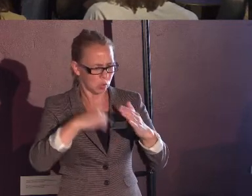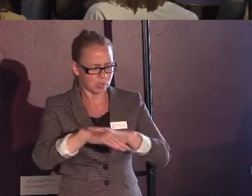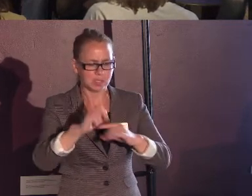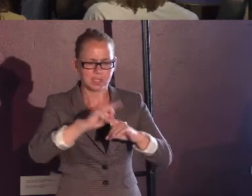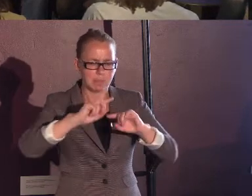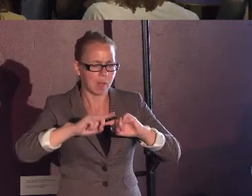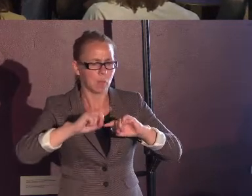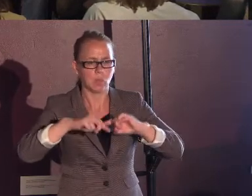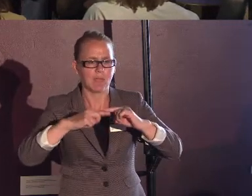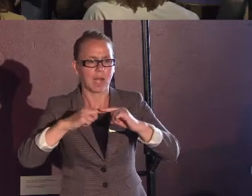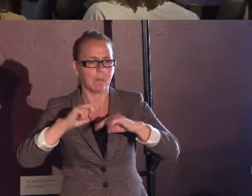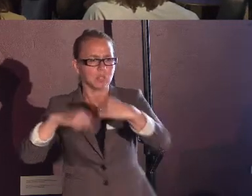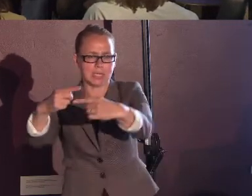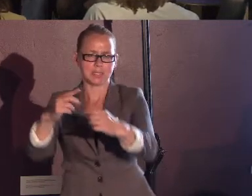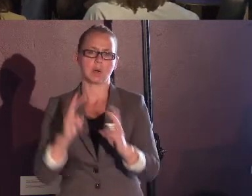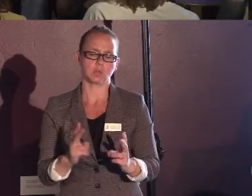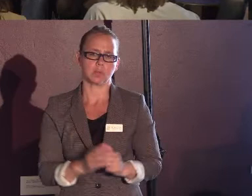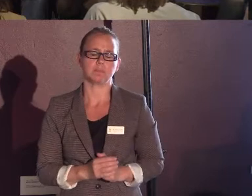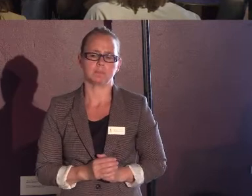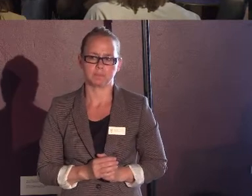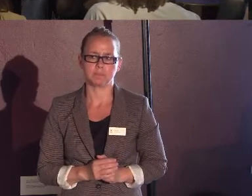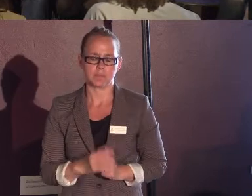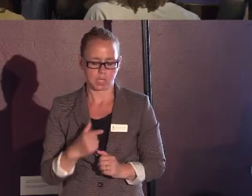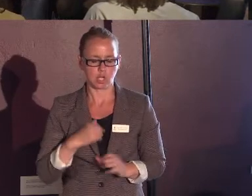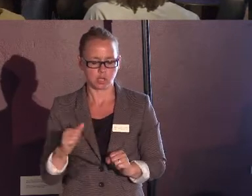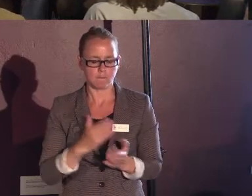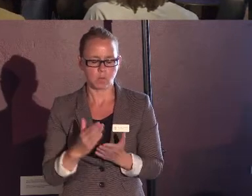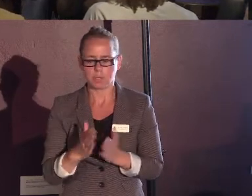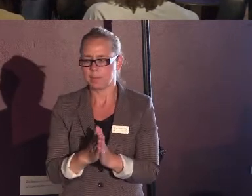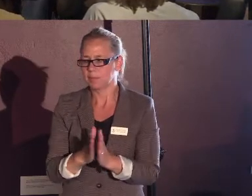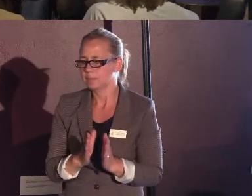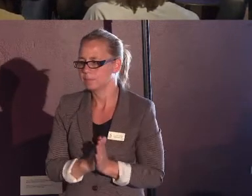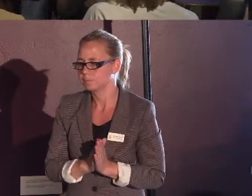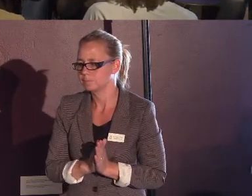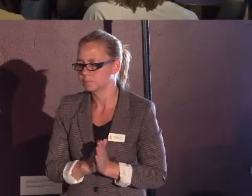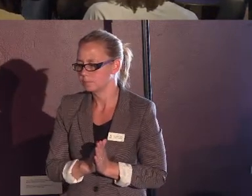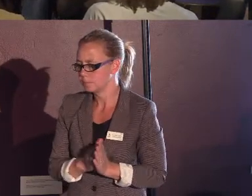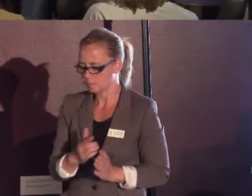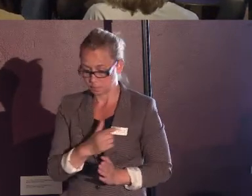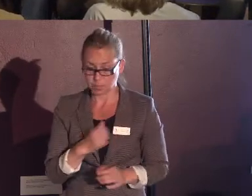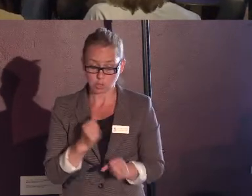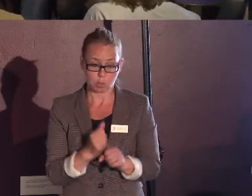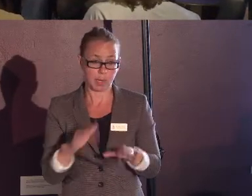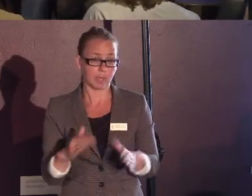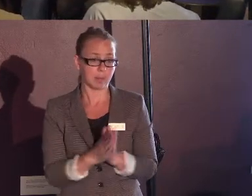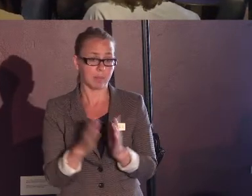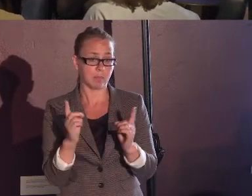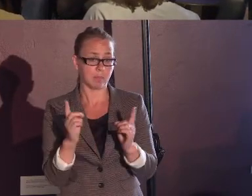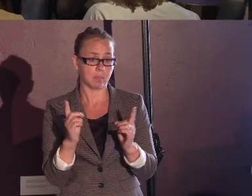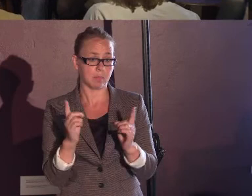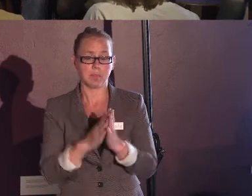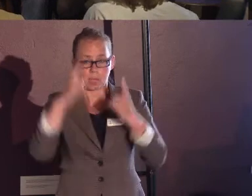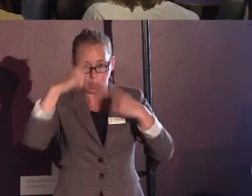utvecklingsprocessen av verket. Så att det är där vi ska hålla på. Tack. Vi jobbar redan med ett möte